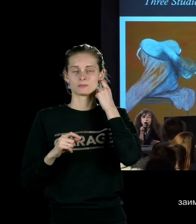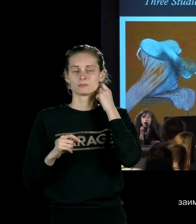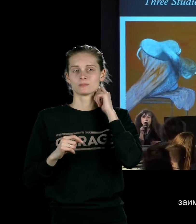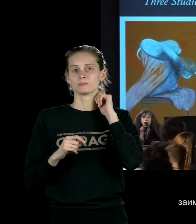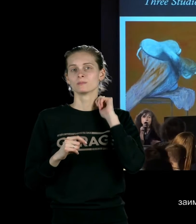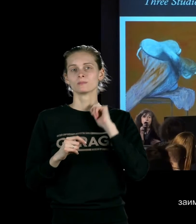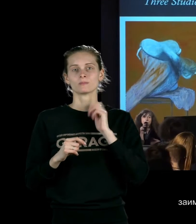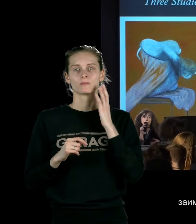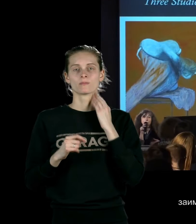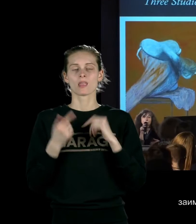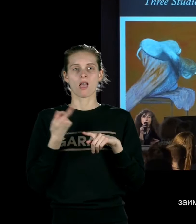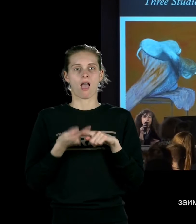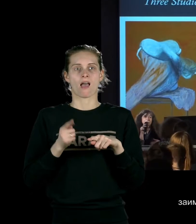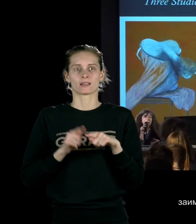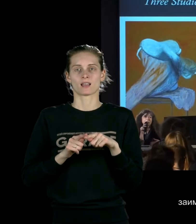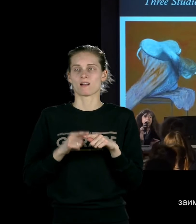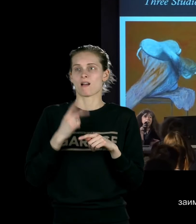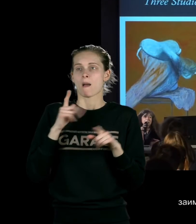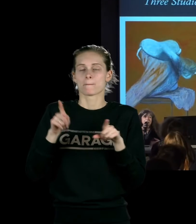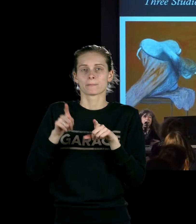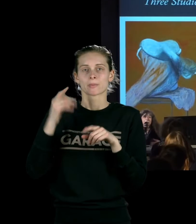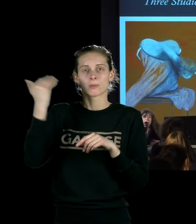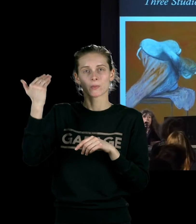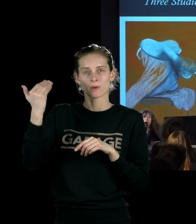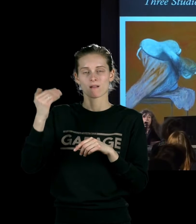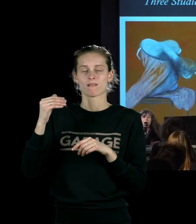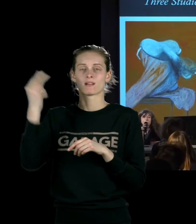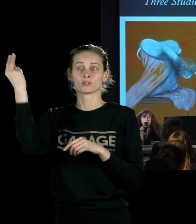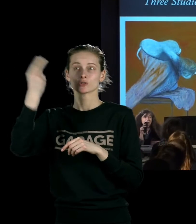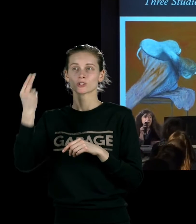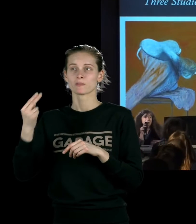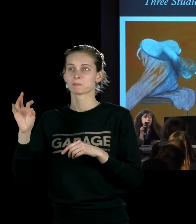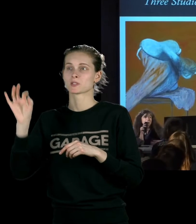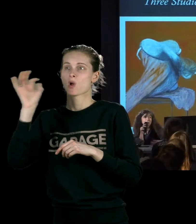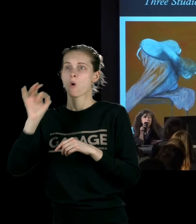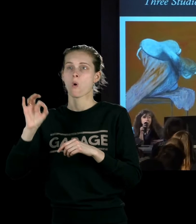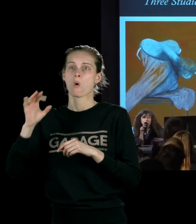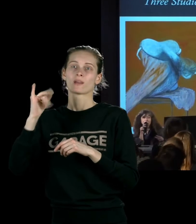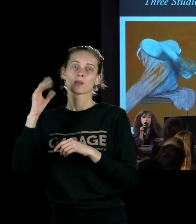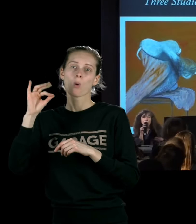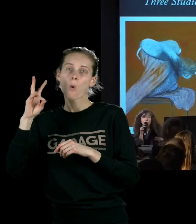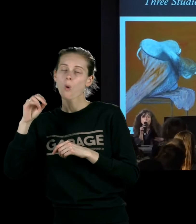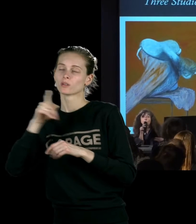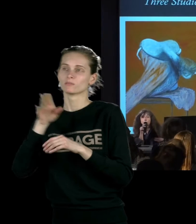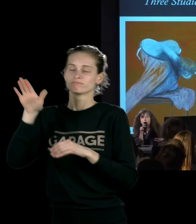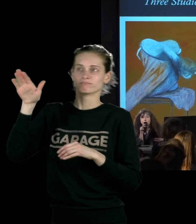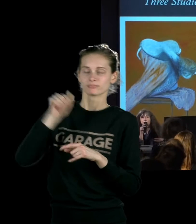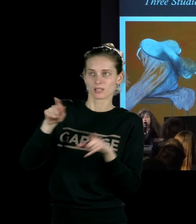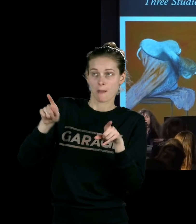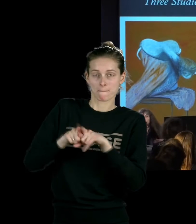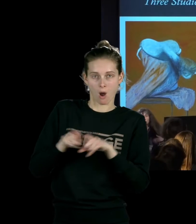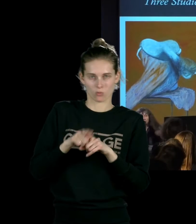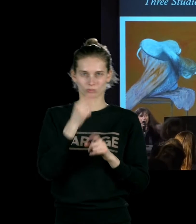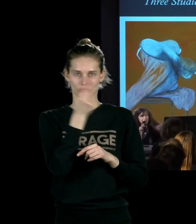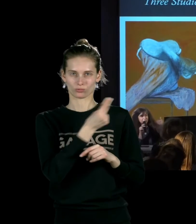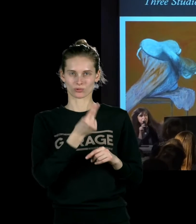форма, заимствованная у классической религиозной живописи. Это не распятие, это три фигуры, фигура у ног распятого. Да?